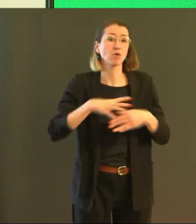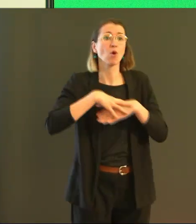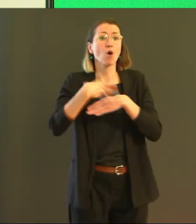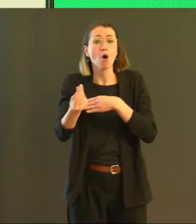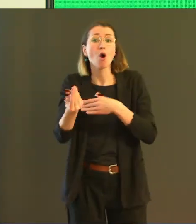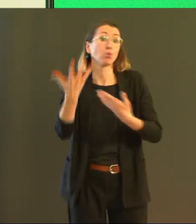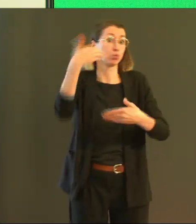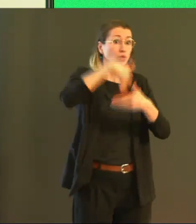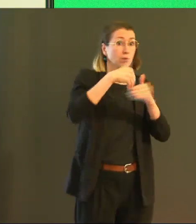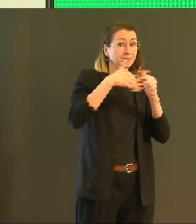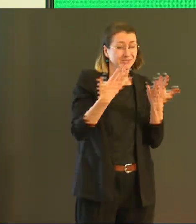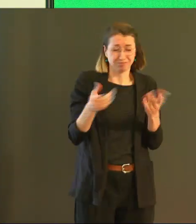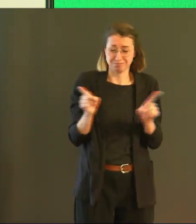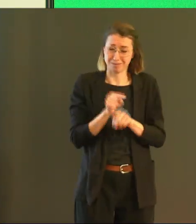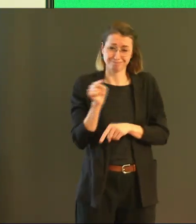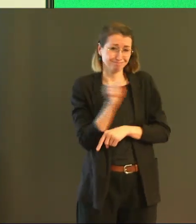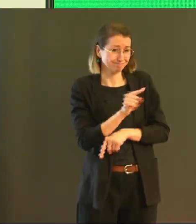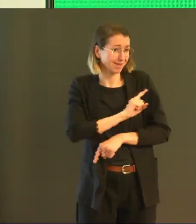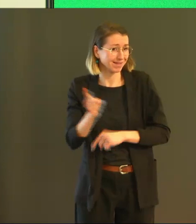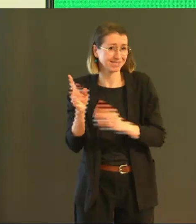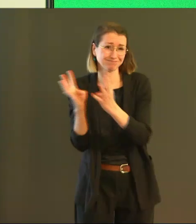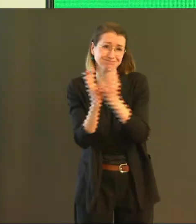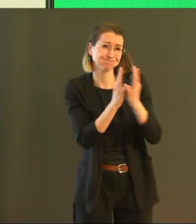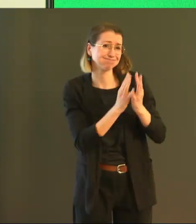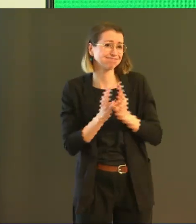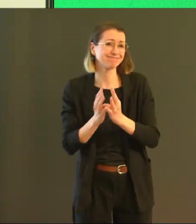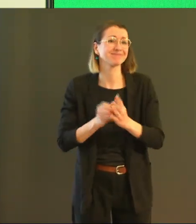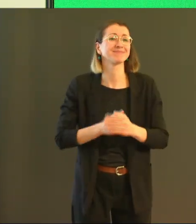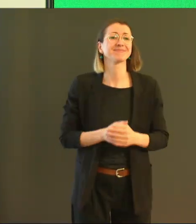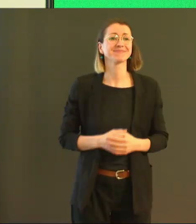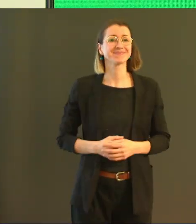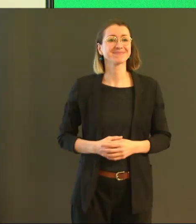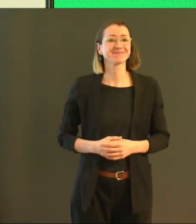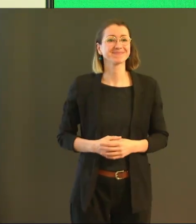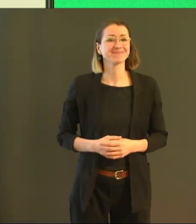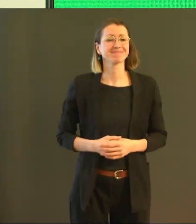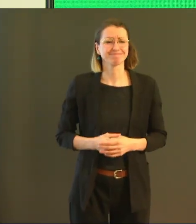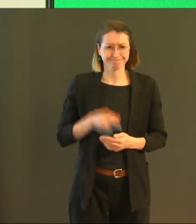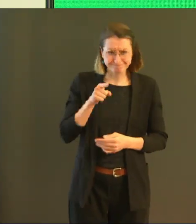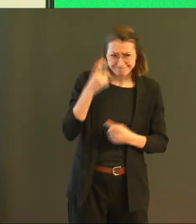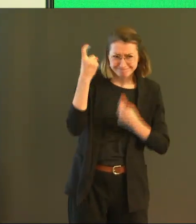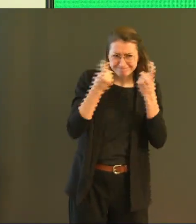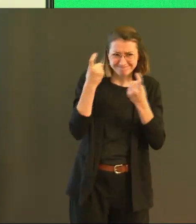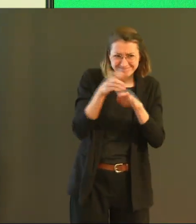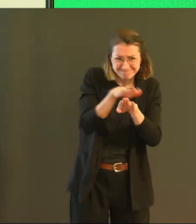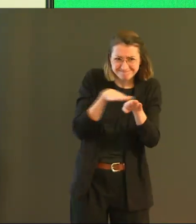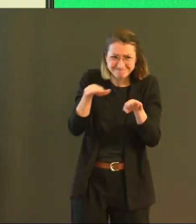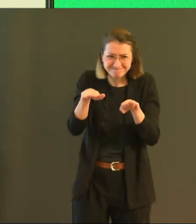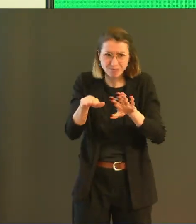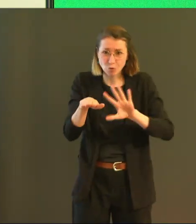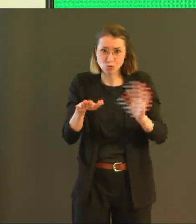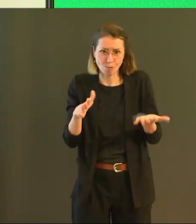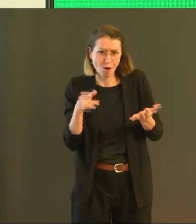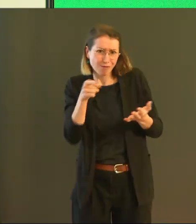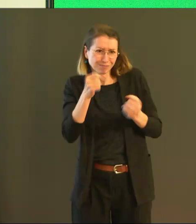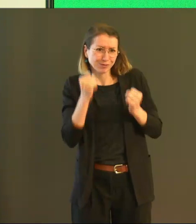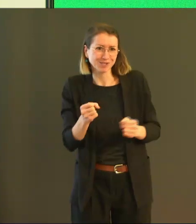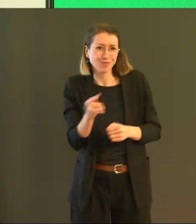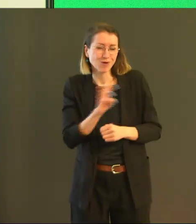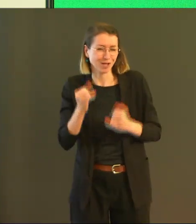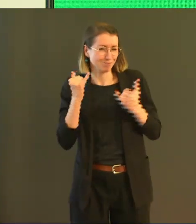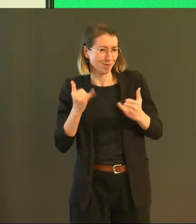trouvons des longues dès lors tous eu d'autre alternative agréable pour passer un week-end des plus agréable et plus détendues